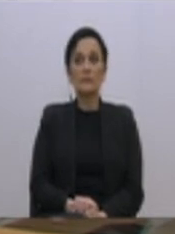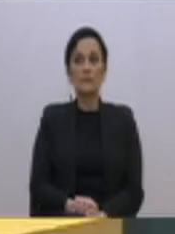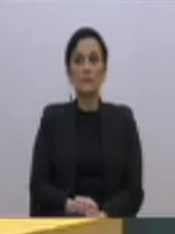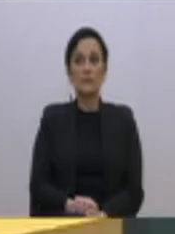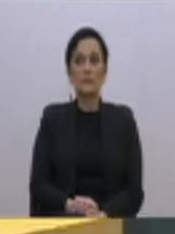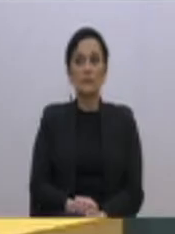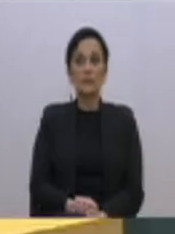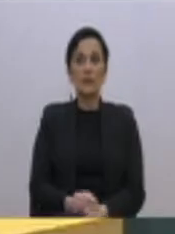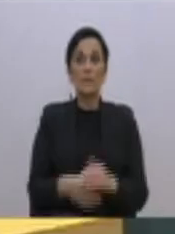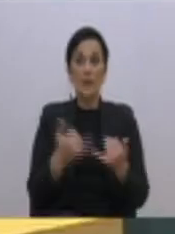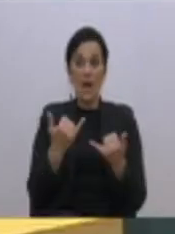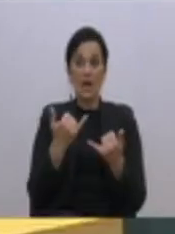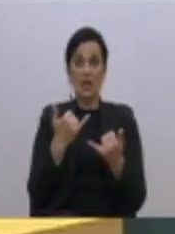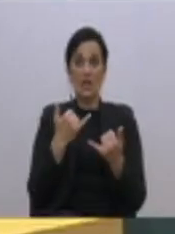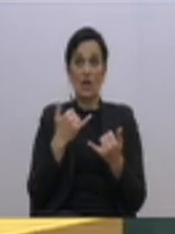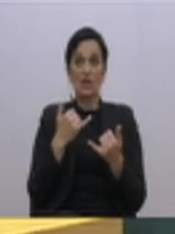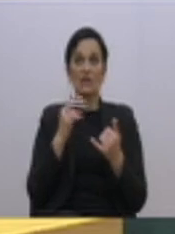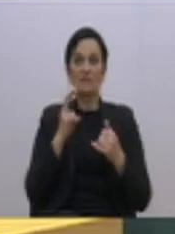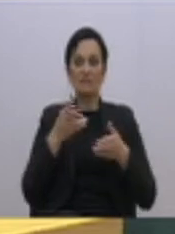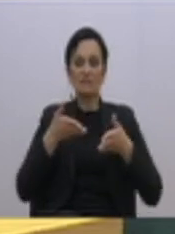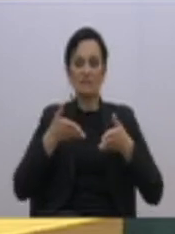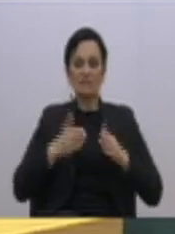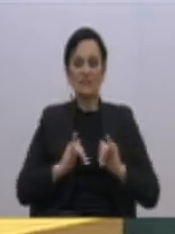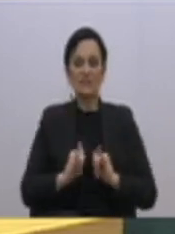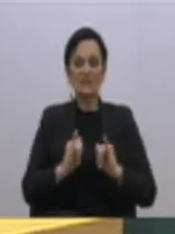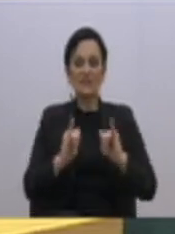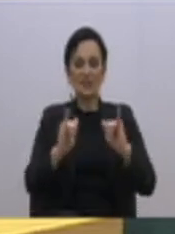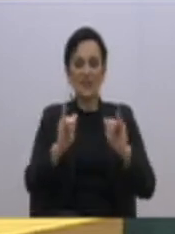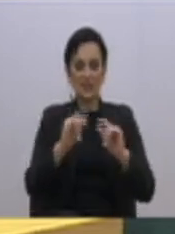აი ხა ვკითხულობდით დემოგრაფიულ სტატისტიკას.